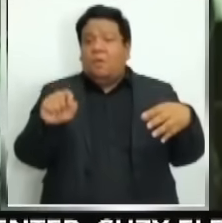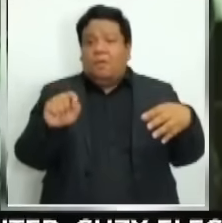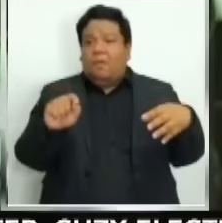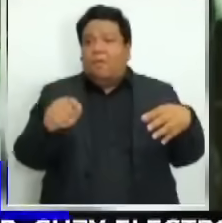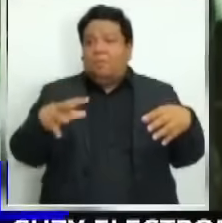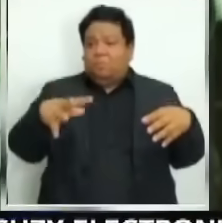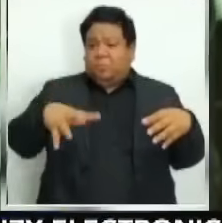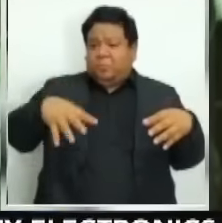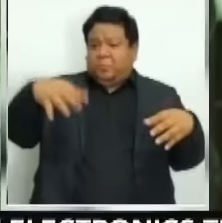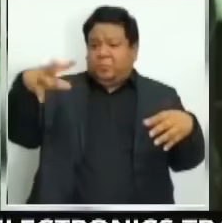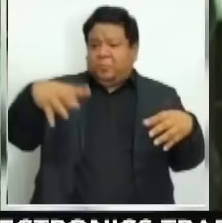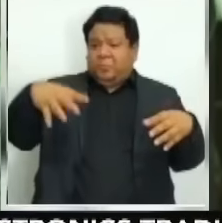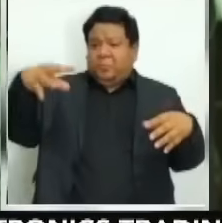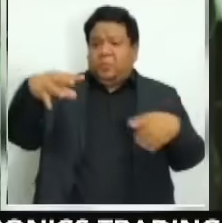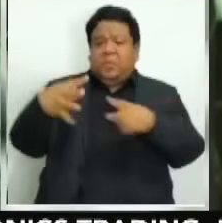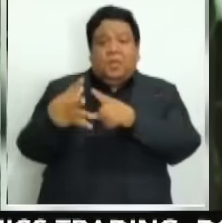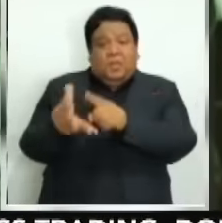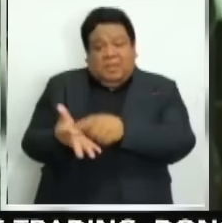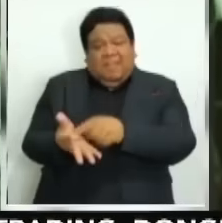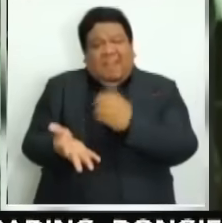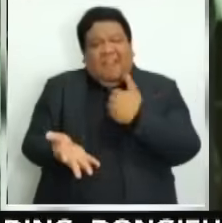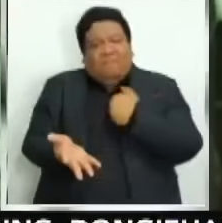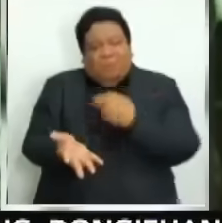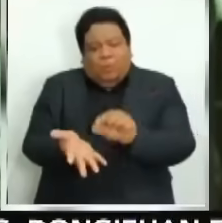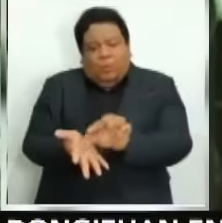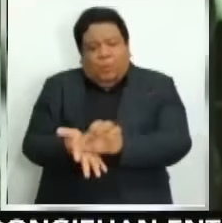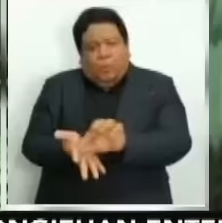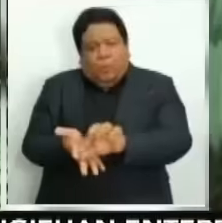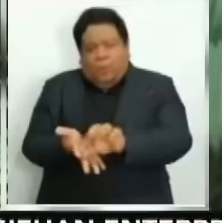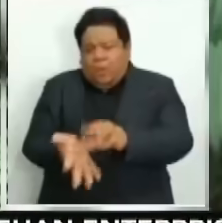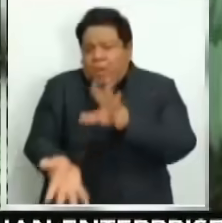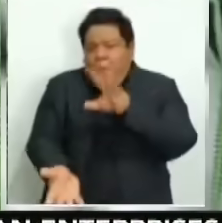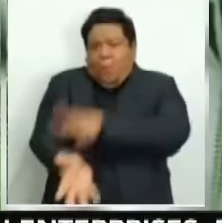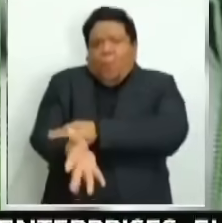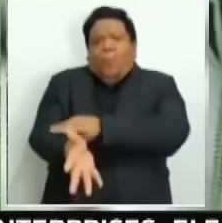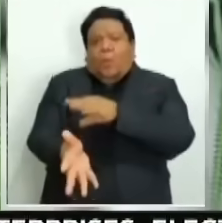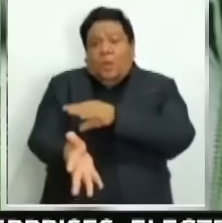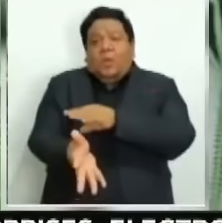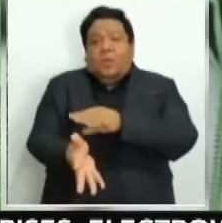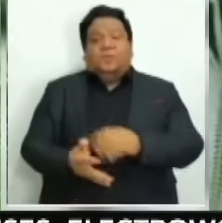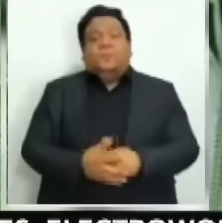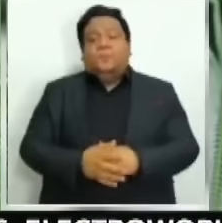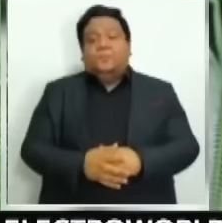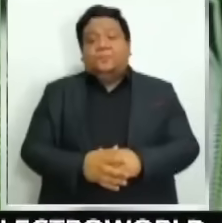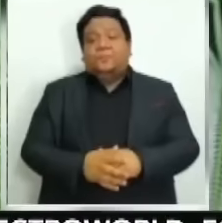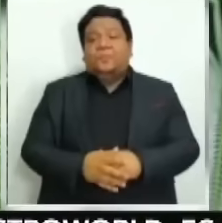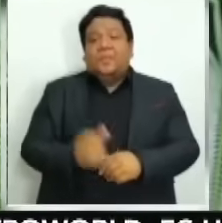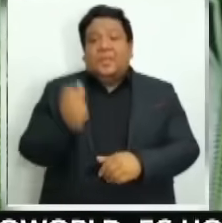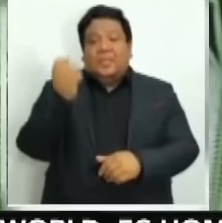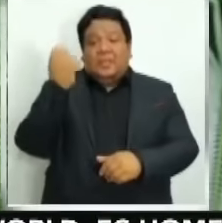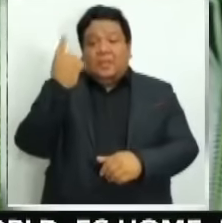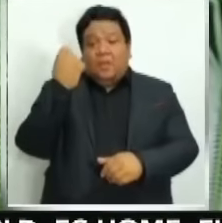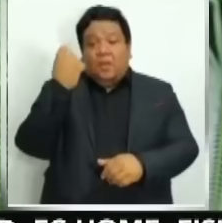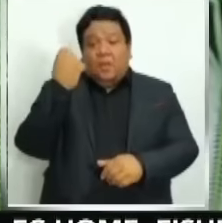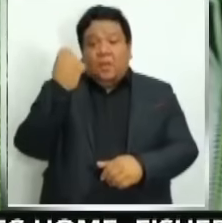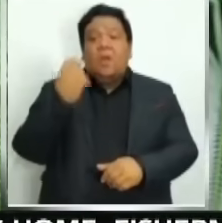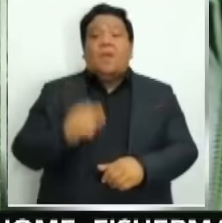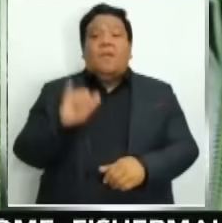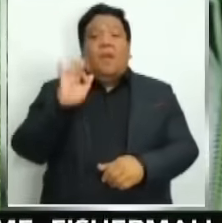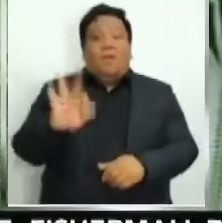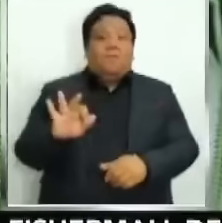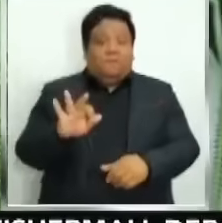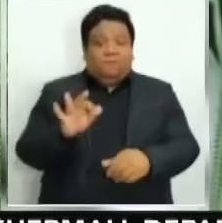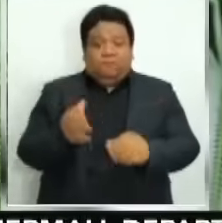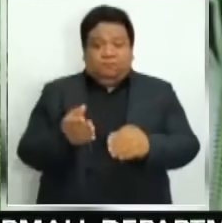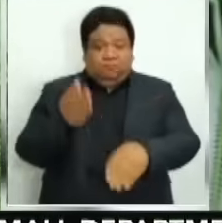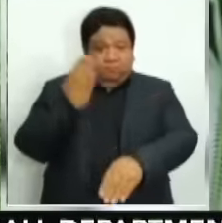merong suckers sa mga dulo lamang nito, habang ang braso naman ay may mga suckers sa kabuuan nito. Kapag napuputol ang braso ng mga pugita, ito'y tumutubo ulit. Ang tawag